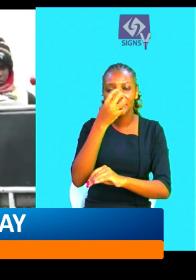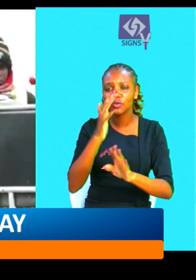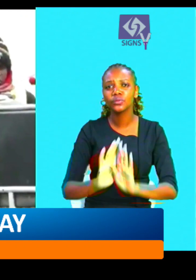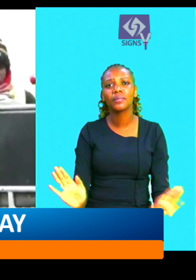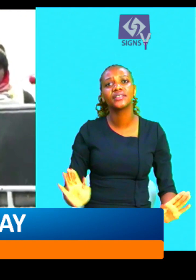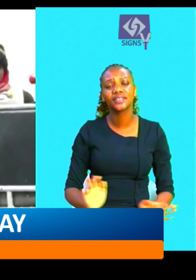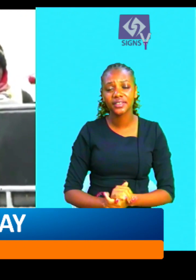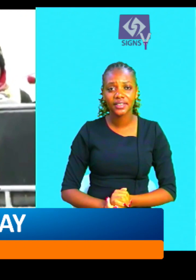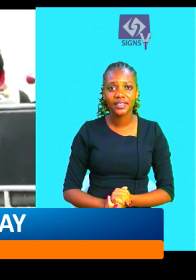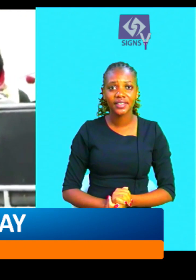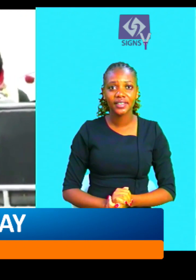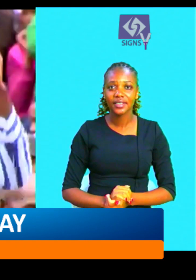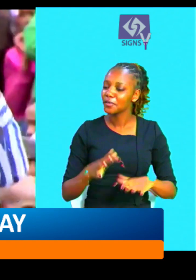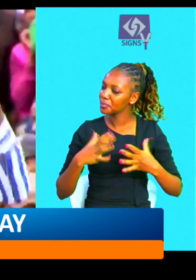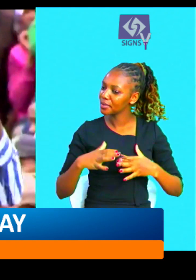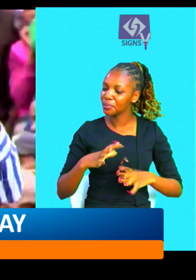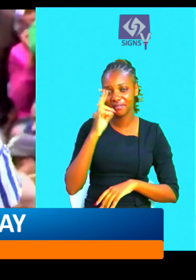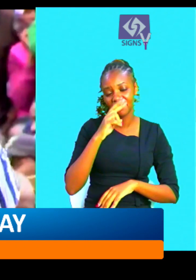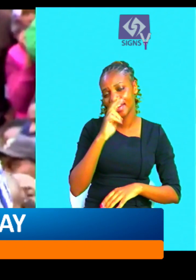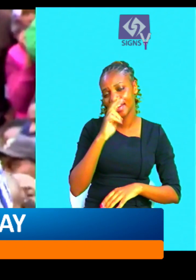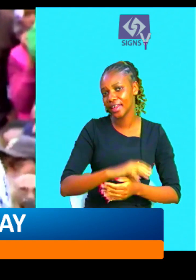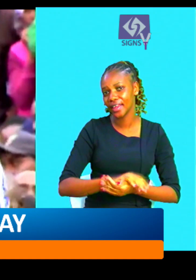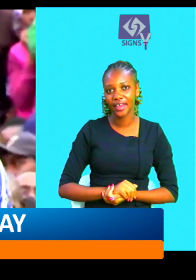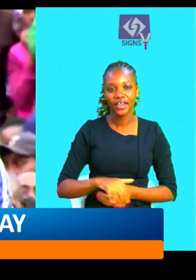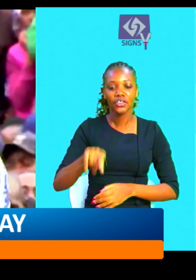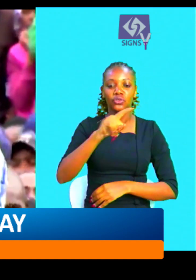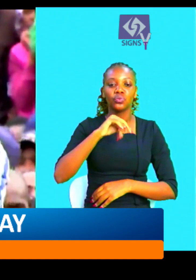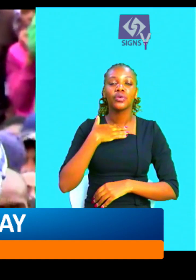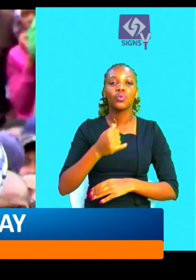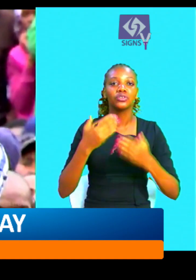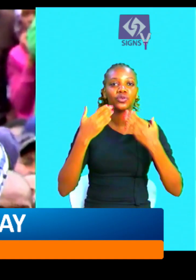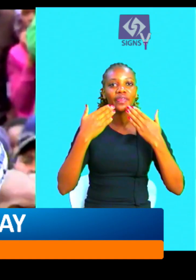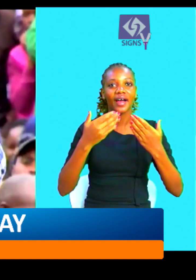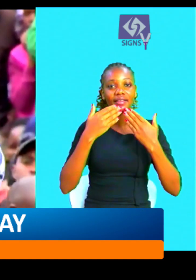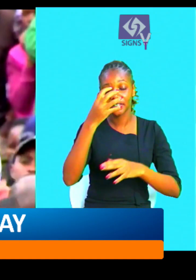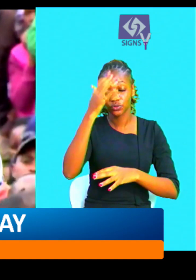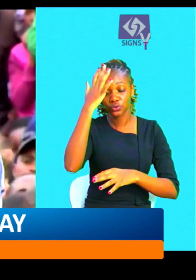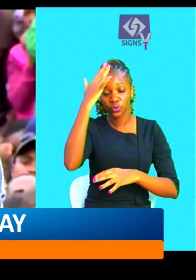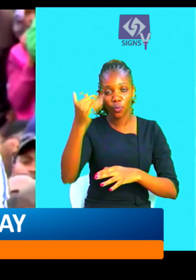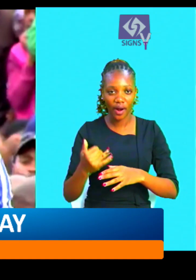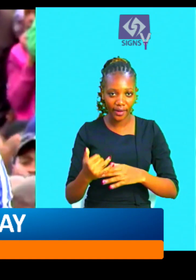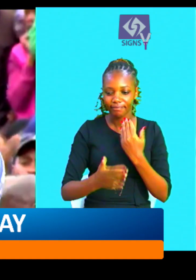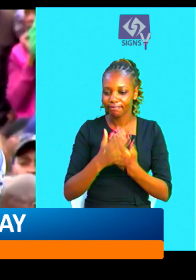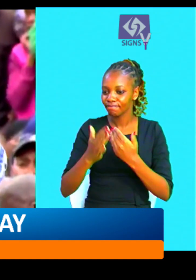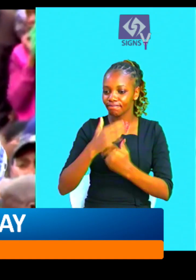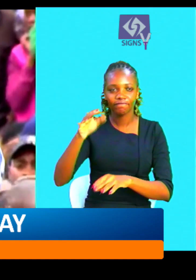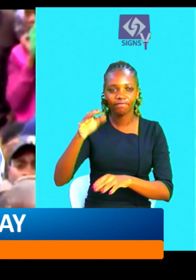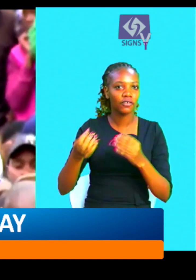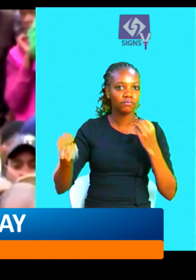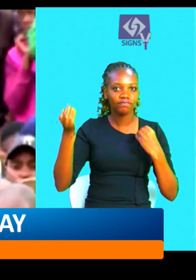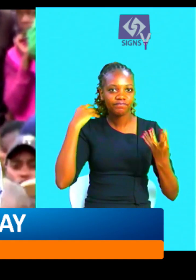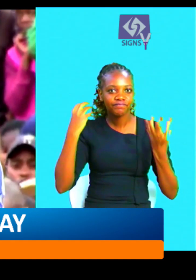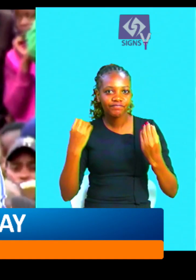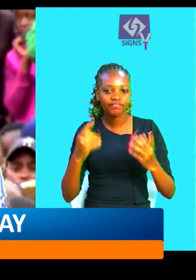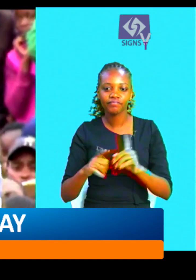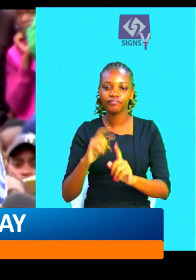zote. Wamesema kwa kauli moja mambo ya handshake hawataki. Sisi